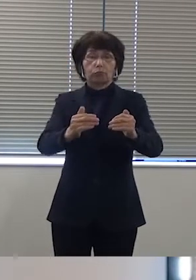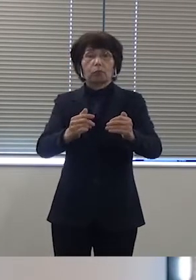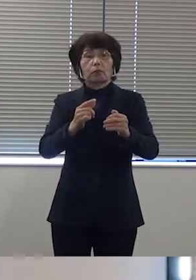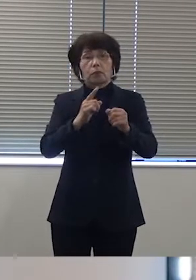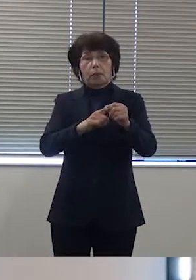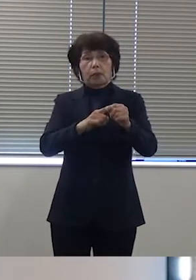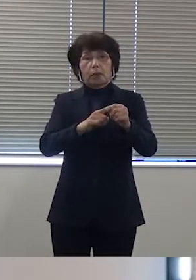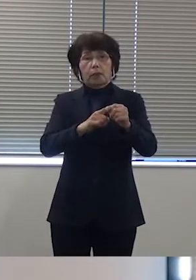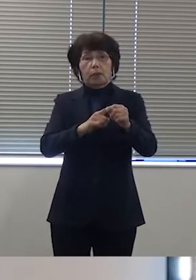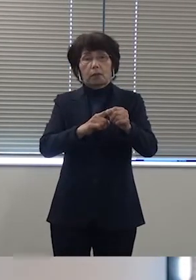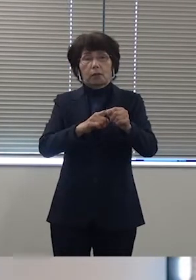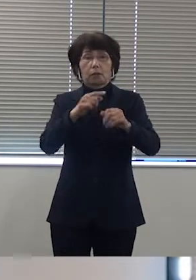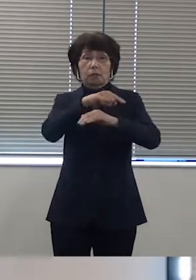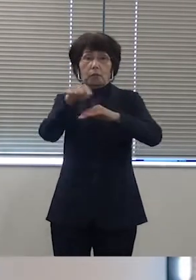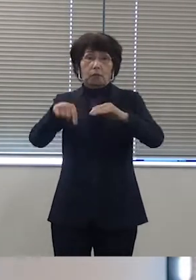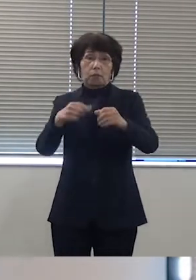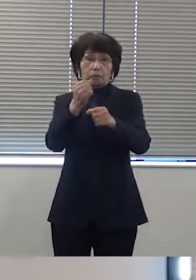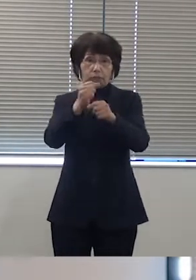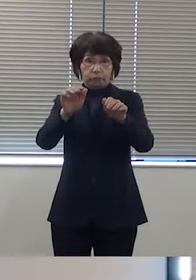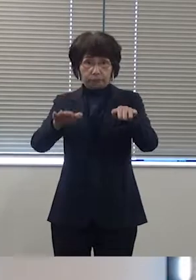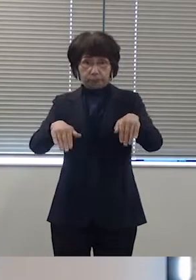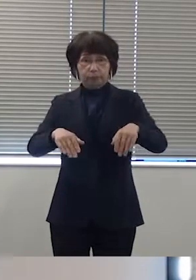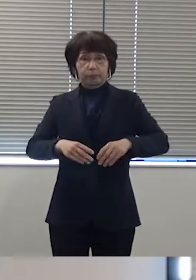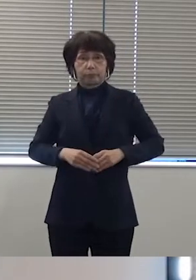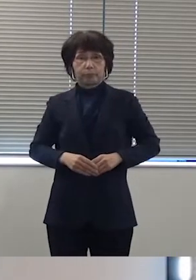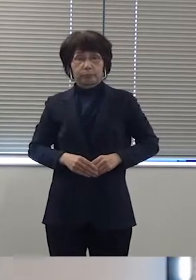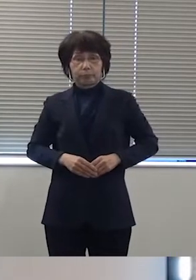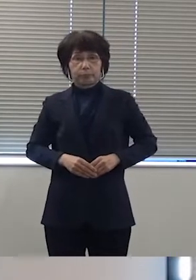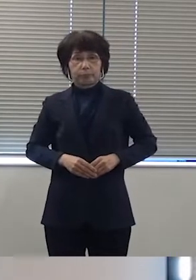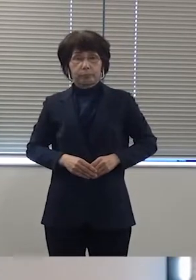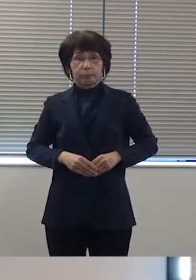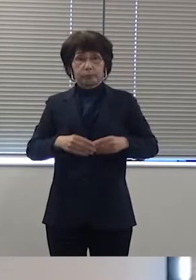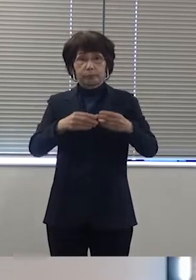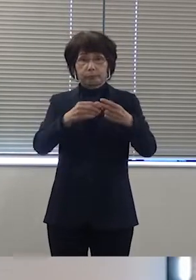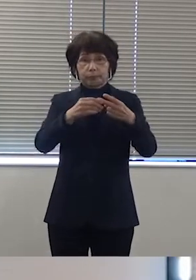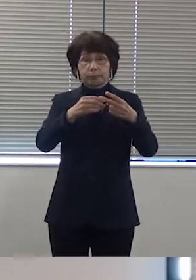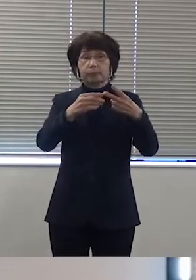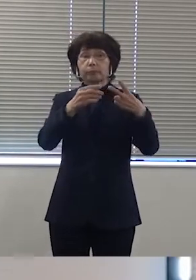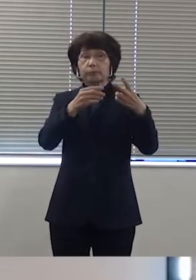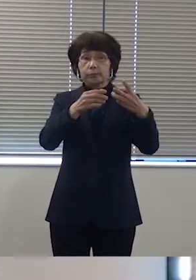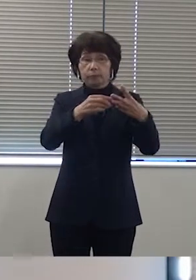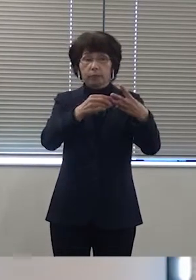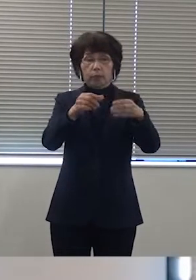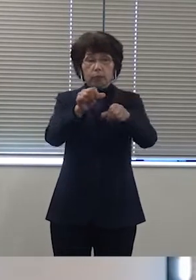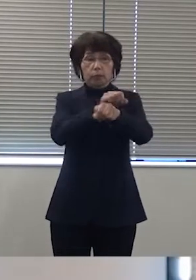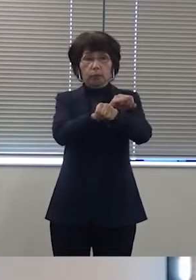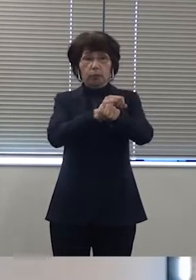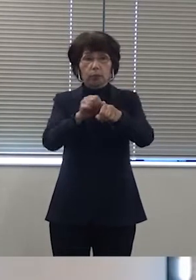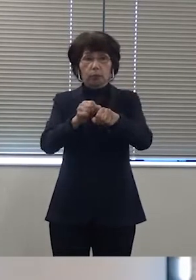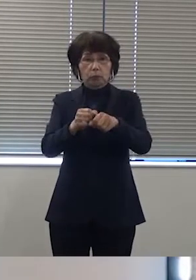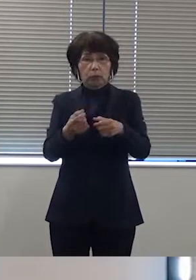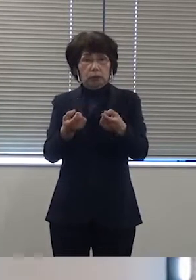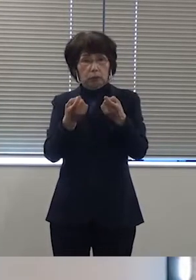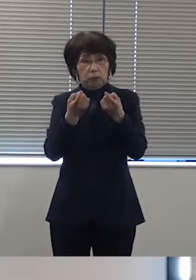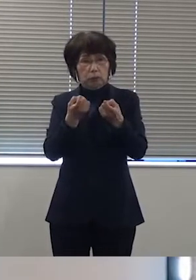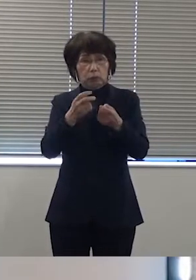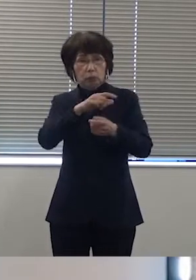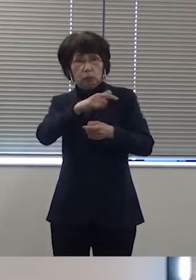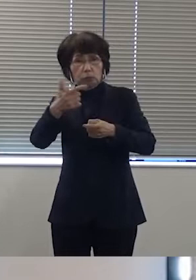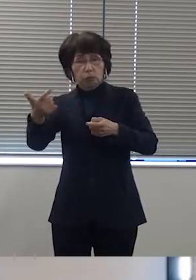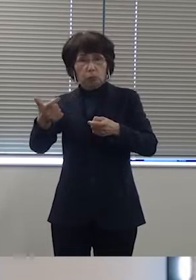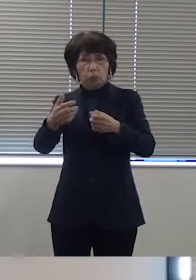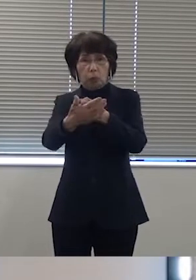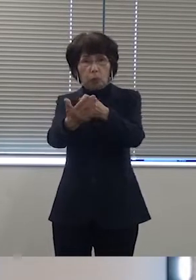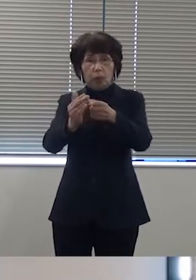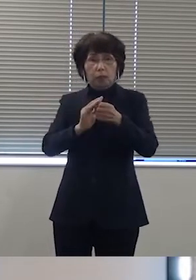ます。そして一つ飛びまして、特定鳥獣捕獲推進事業も、鳥獣による農林業被